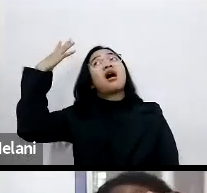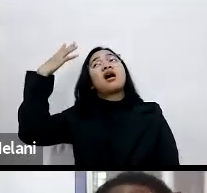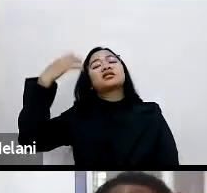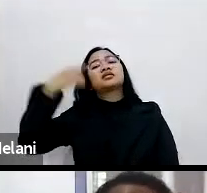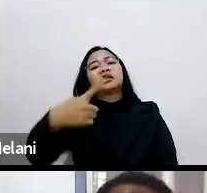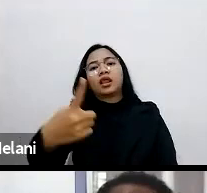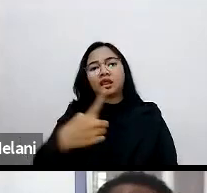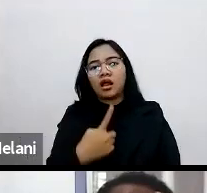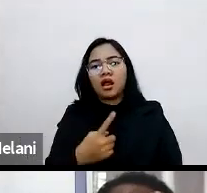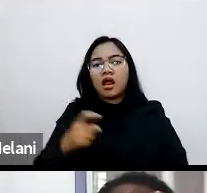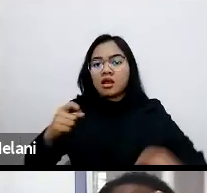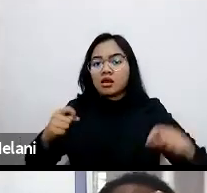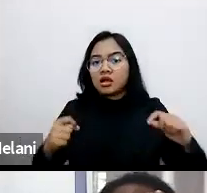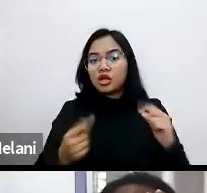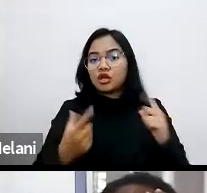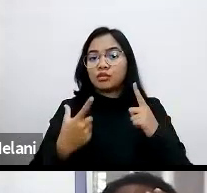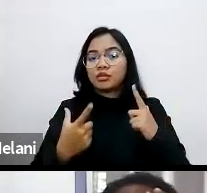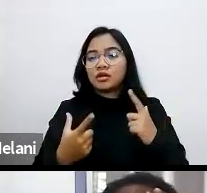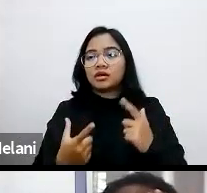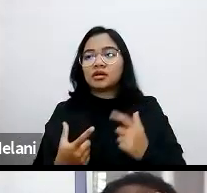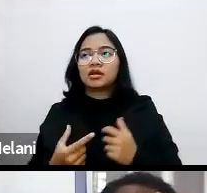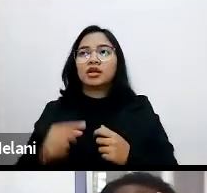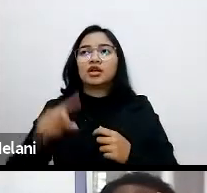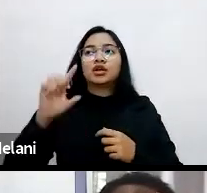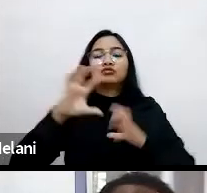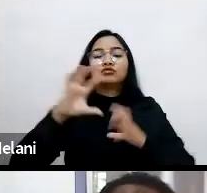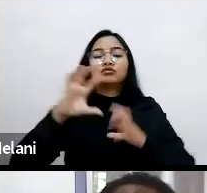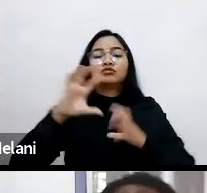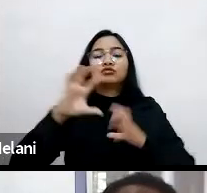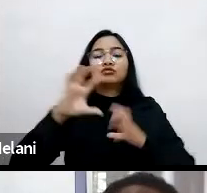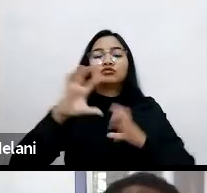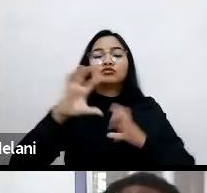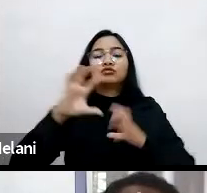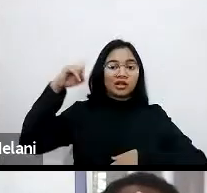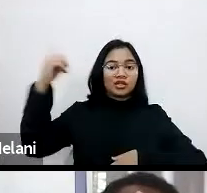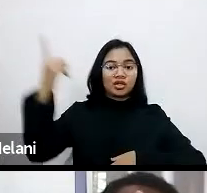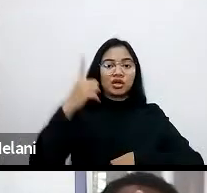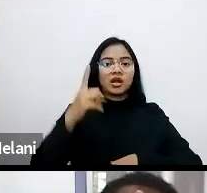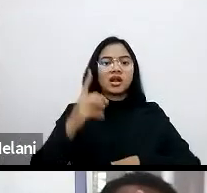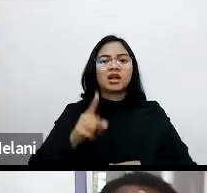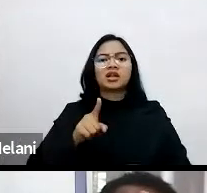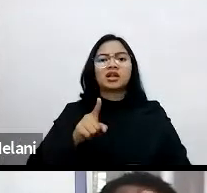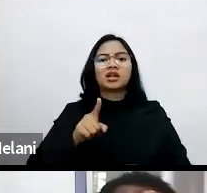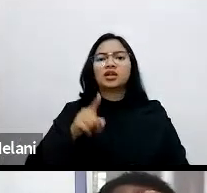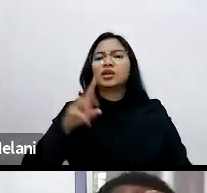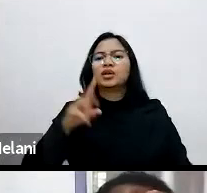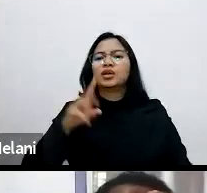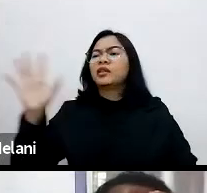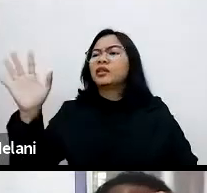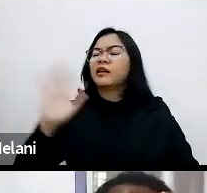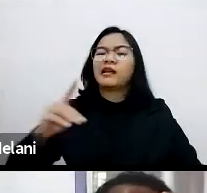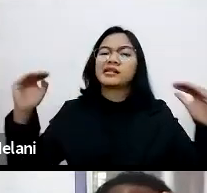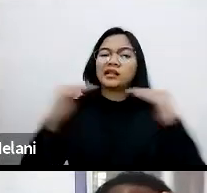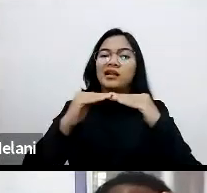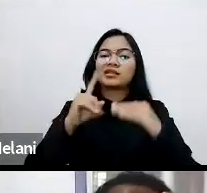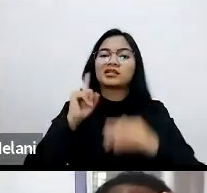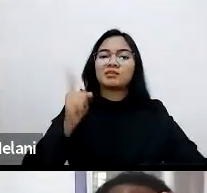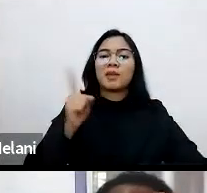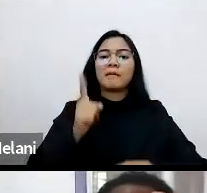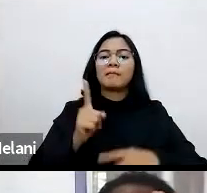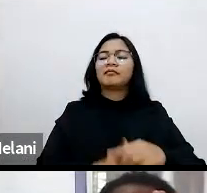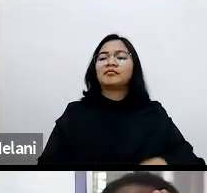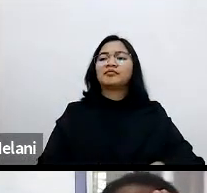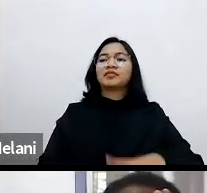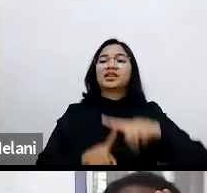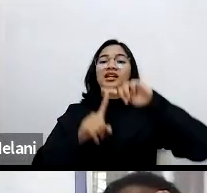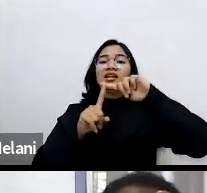dunia internasional, akademisi internasional itu adalah dunia yang tidak setara gitu, karena tradisi pengetahuannya pun